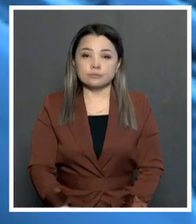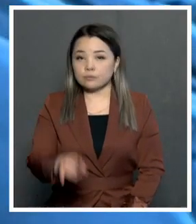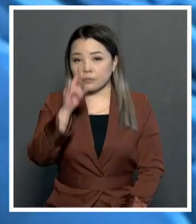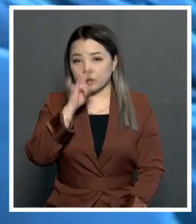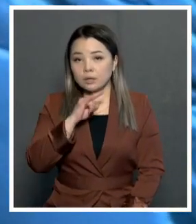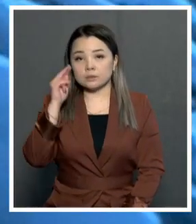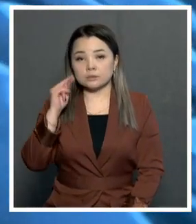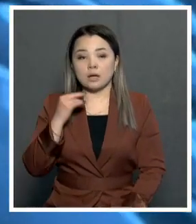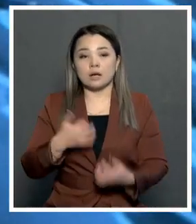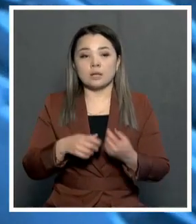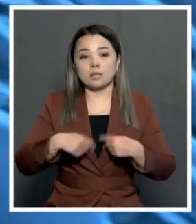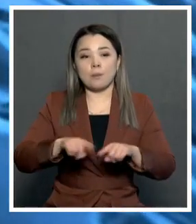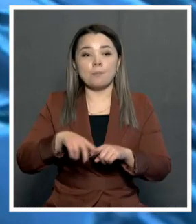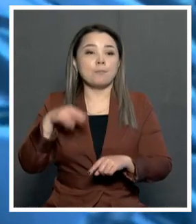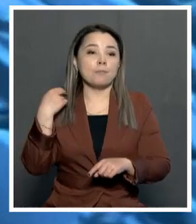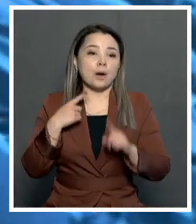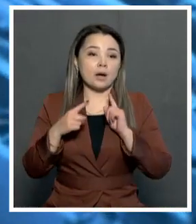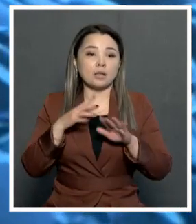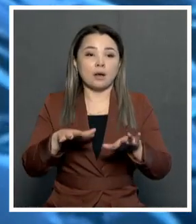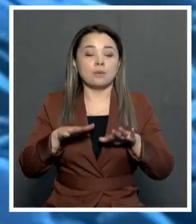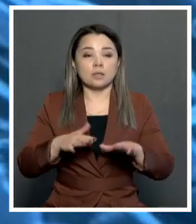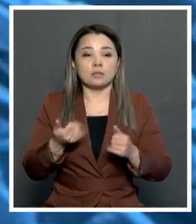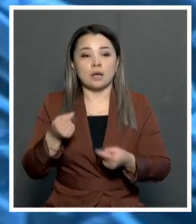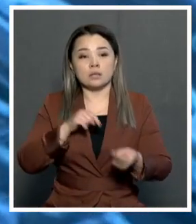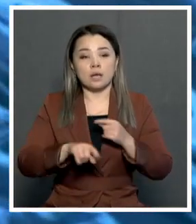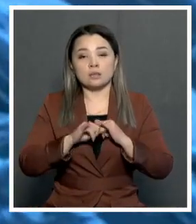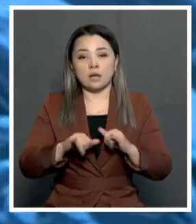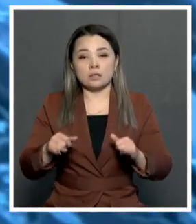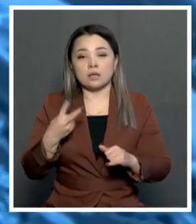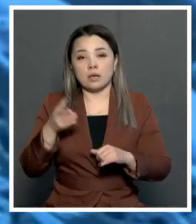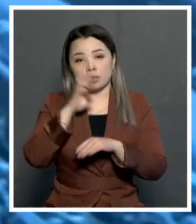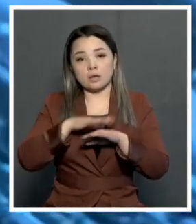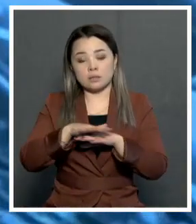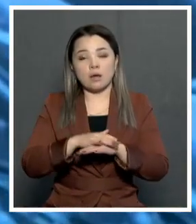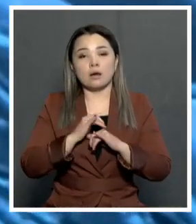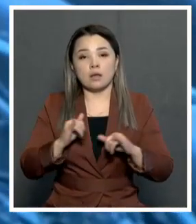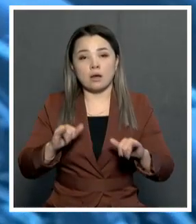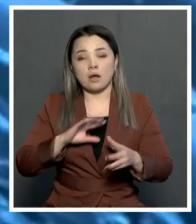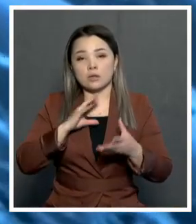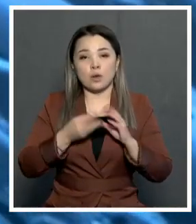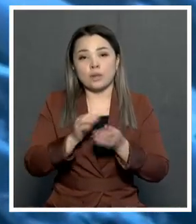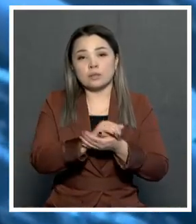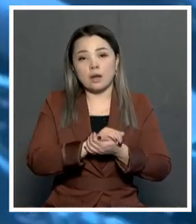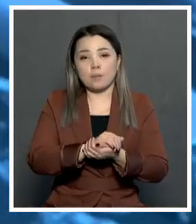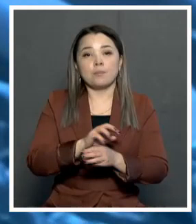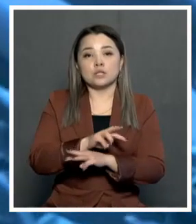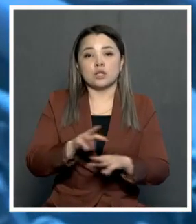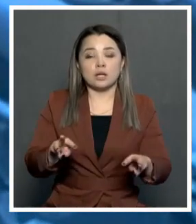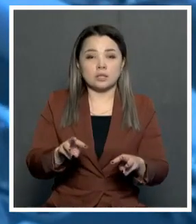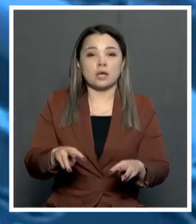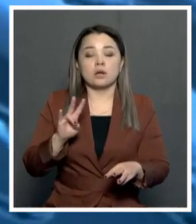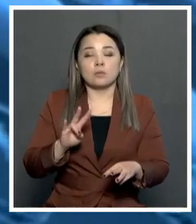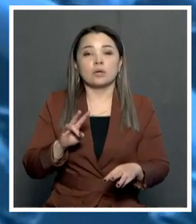Қазақстан мен Қытай арасында парламентаралық диалог жанданып, екі елдің ынтымағы арта түспек. Мәжіліс төрағасы Нұрлан Нығматулин қытайлық әріптесі